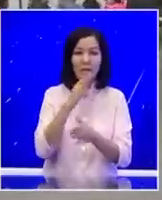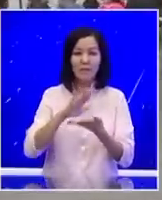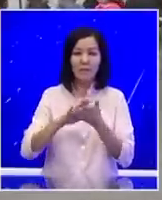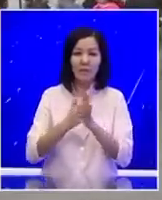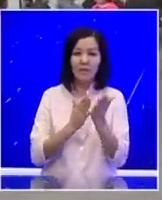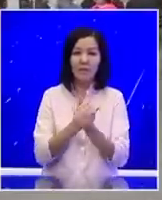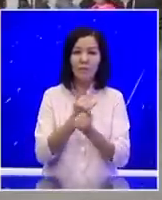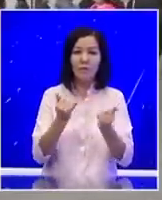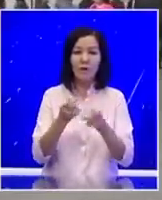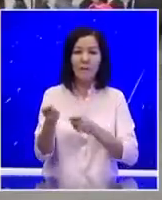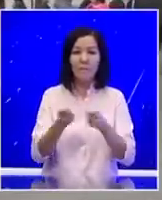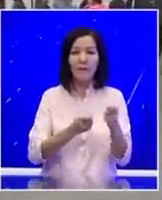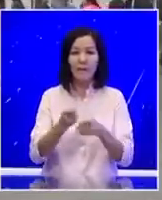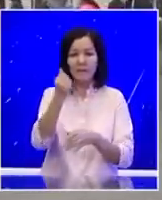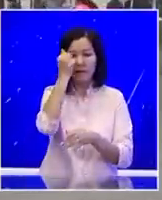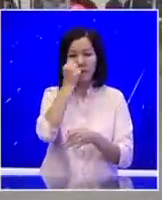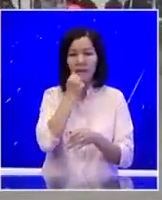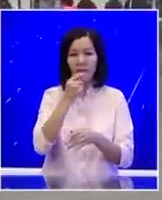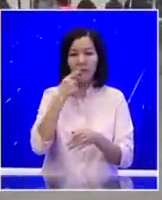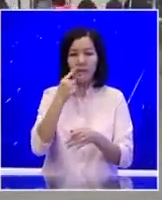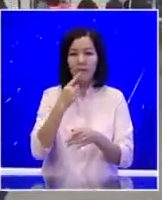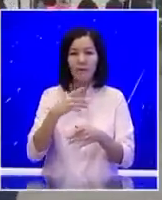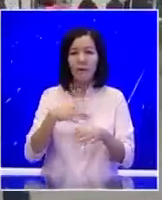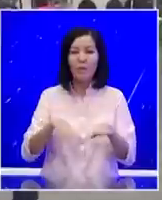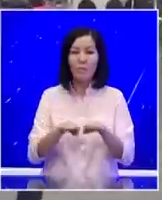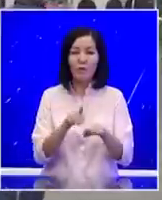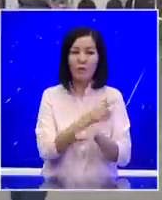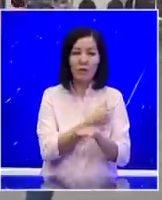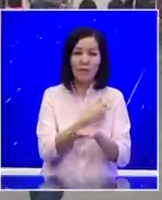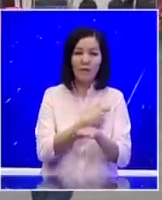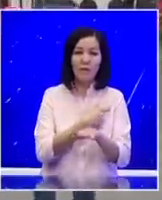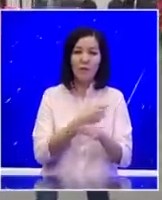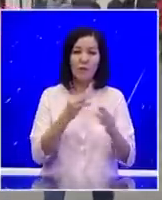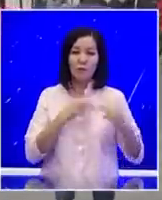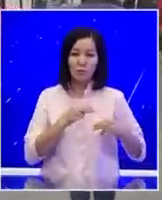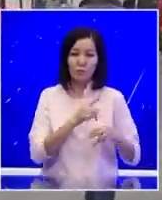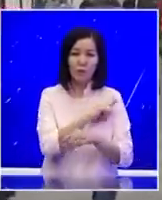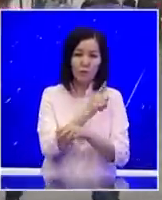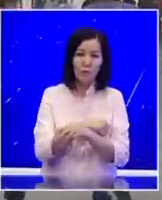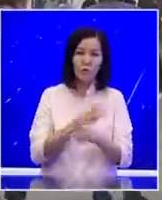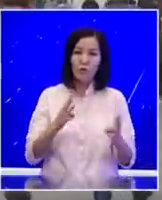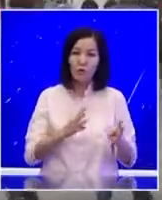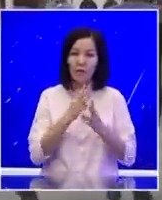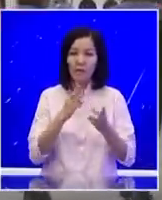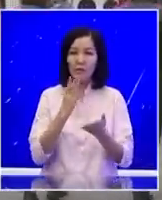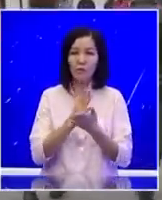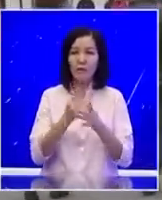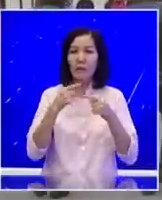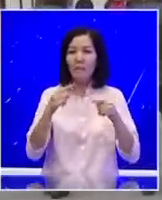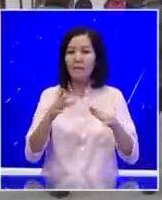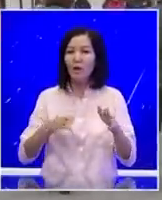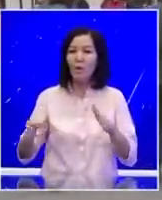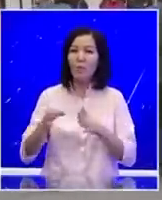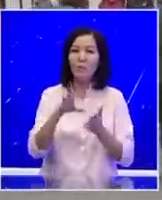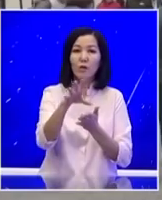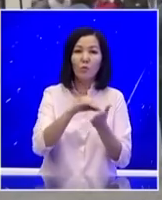жасаған жергілікті билікке алғыс айтам. Мұндай жағдайда дәрігерлердің жұмысқа ынтасы артып, күші тасиды. Бұл жағдай өзге облыстарға